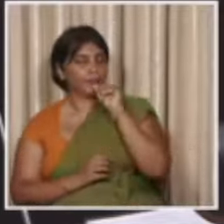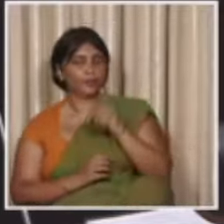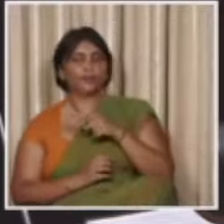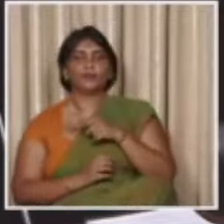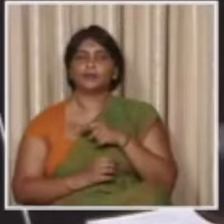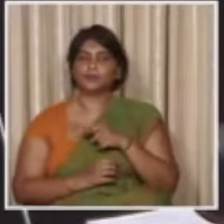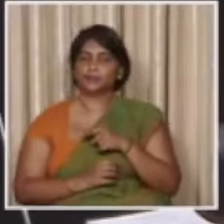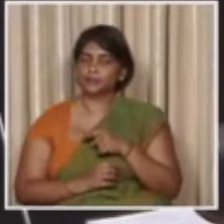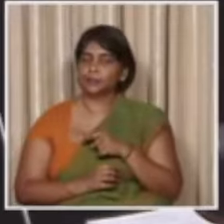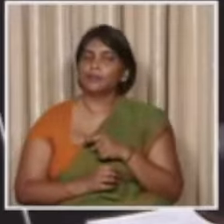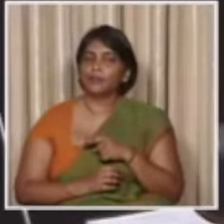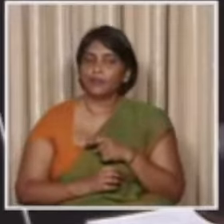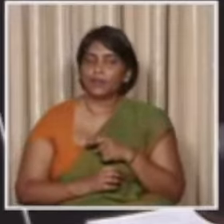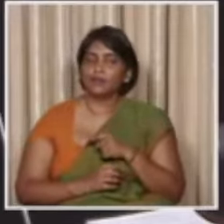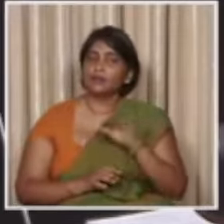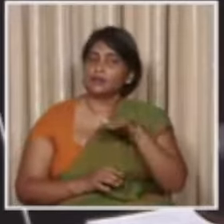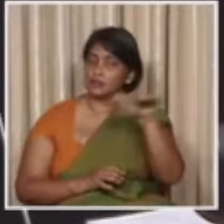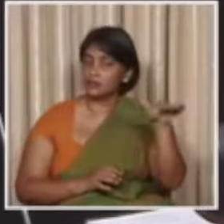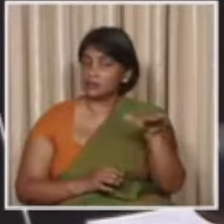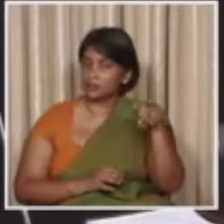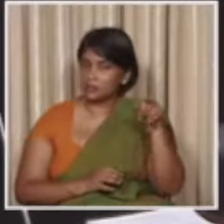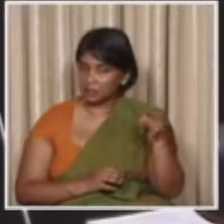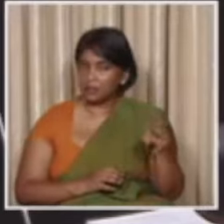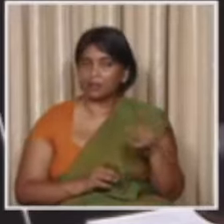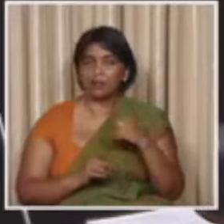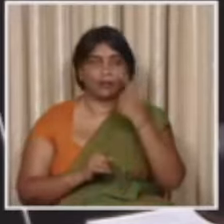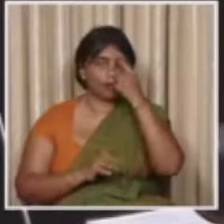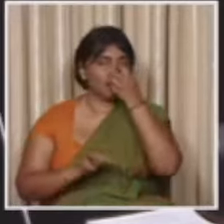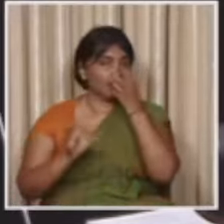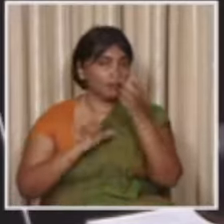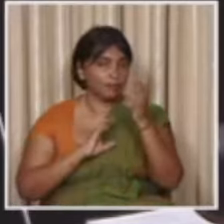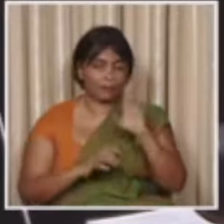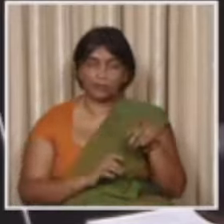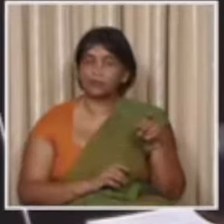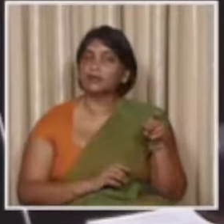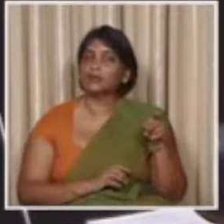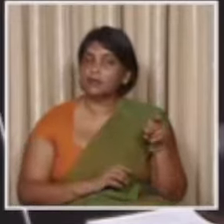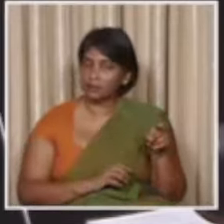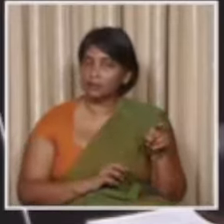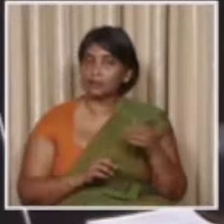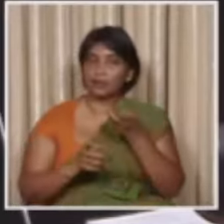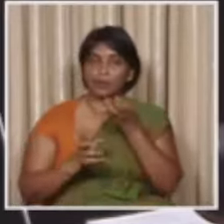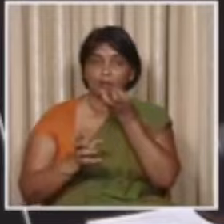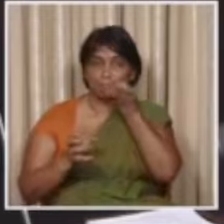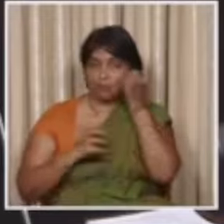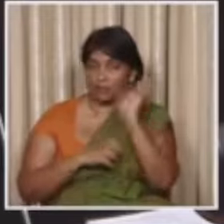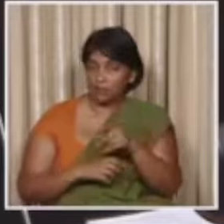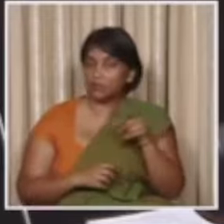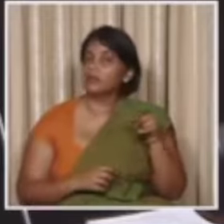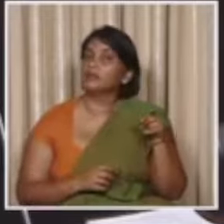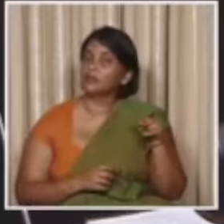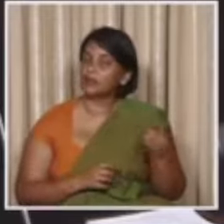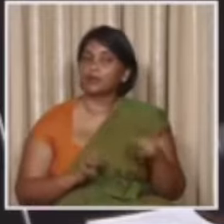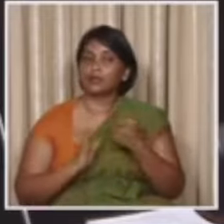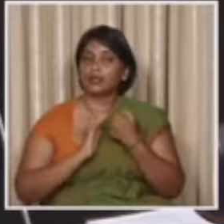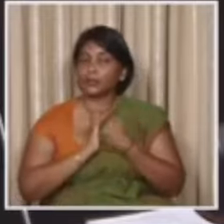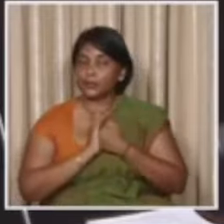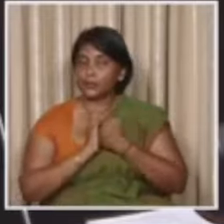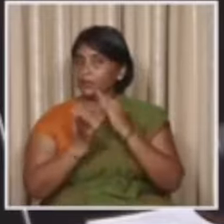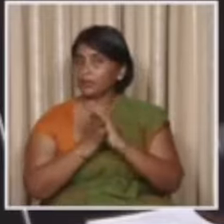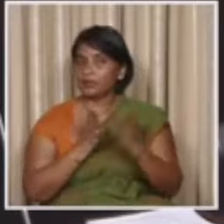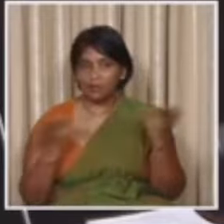ආකාරයකට සමාජයේ මේ පාස්කු වින්දිතයන්ට මේ ප්‍රහාරයේ වින්දිතයන්ට යුක්තියට